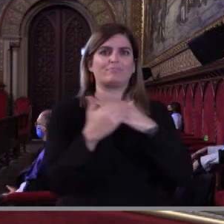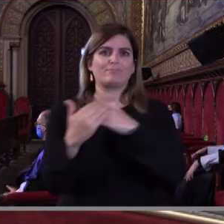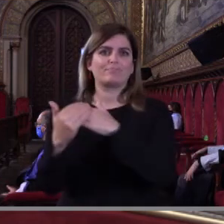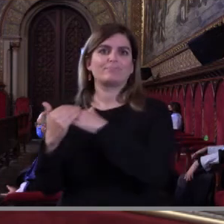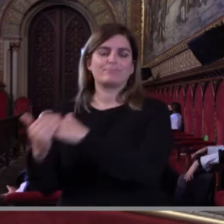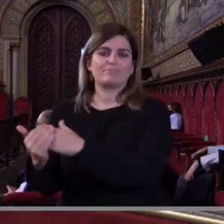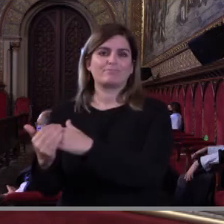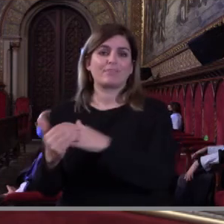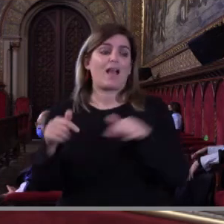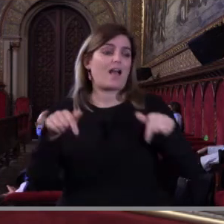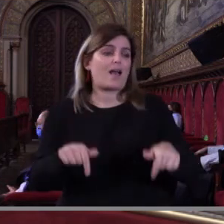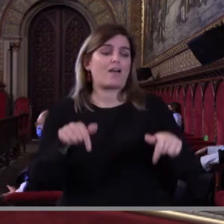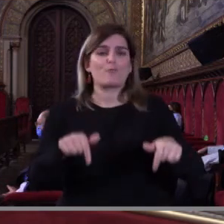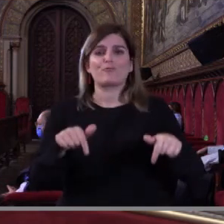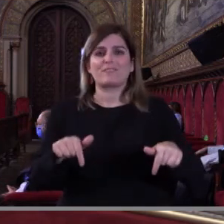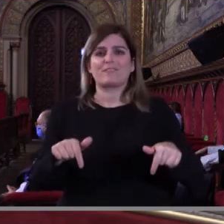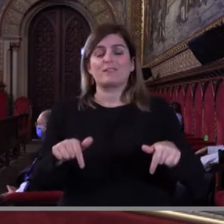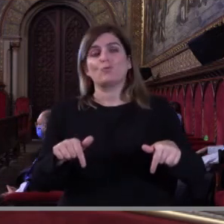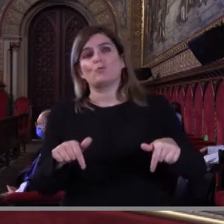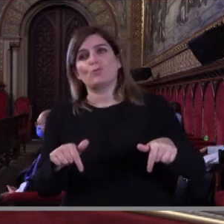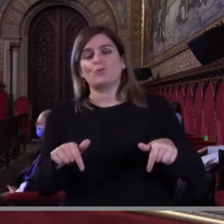aquest sentit, doncs, avui tenia